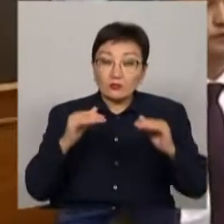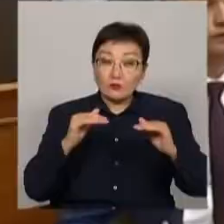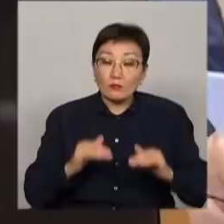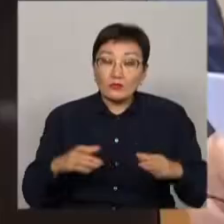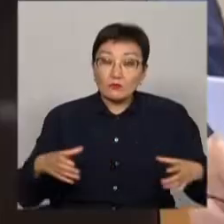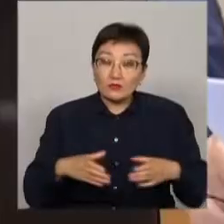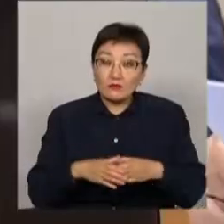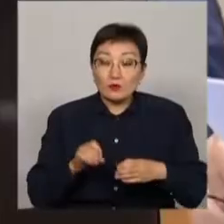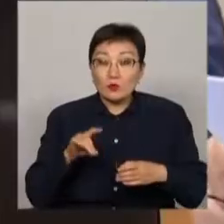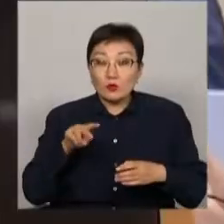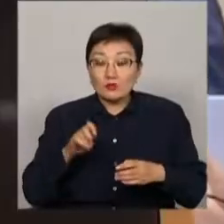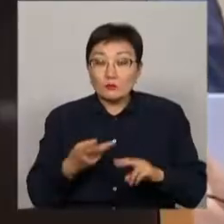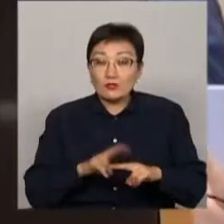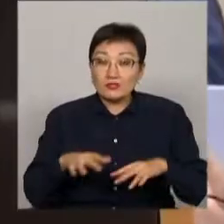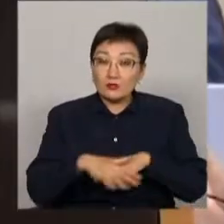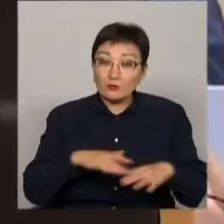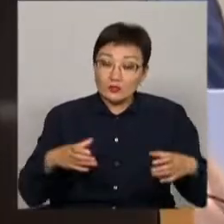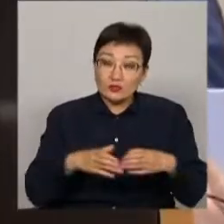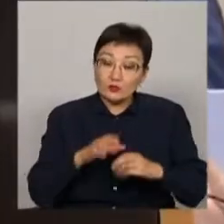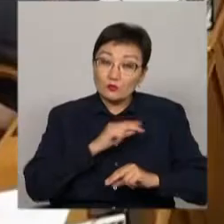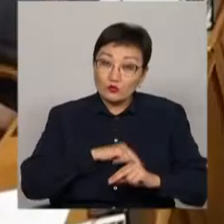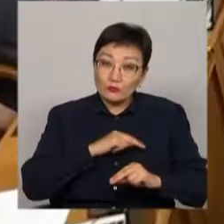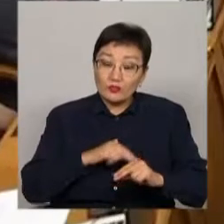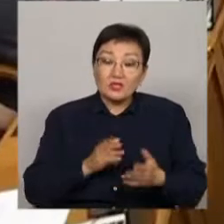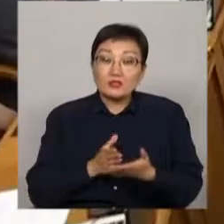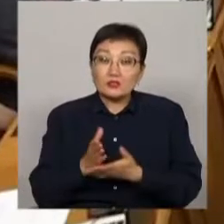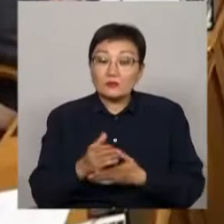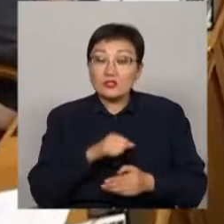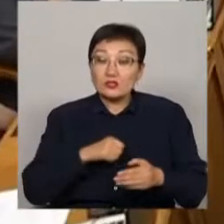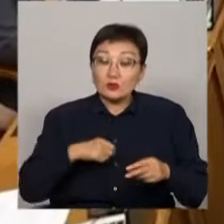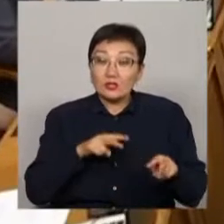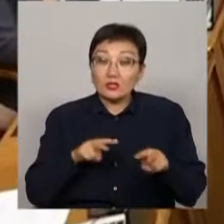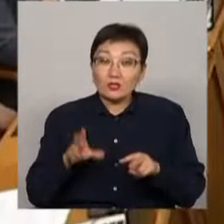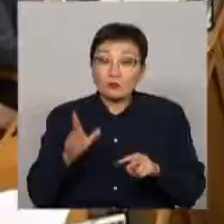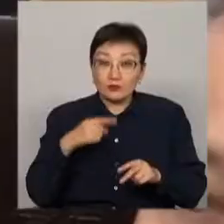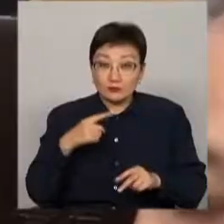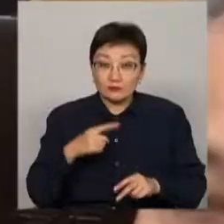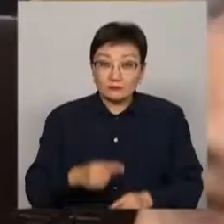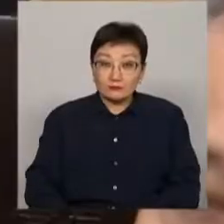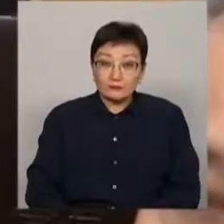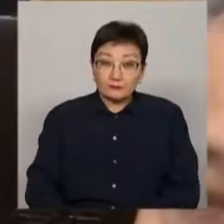төрағасы Ерлан Қошанов аталған қоғамдық палатаның жұмысын тікелей өзі қадағалайтынын атап өтті.